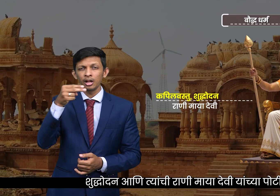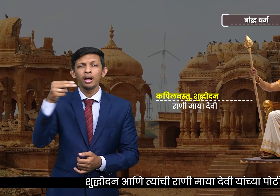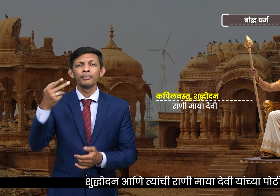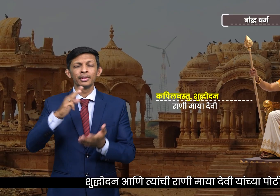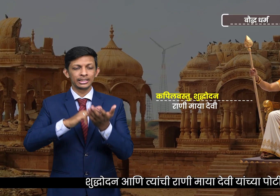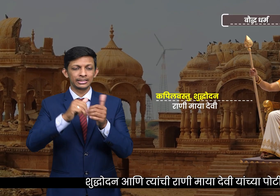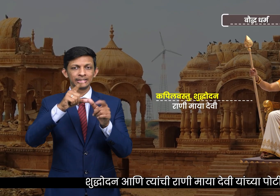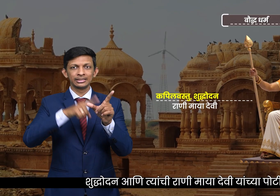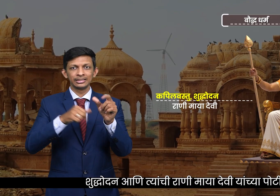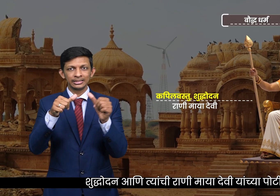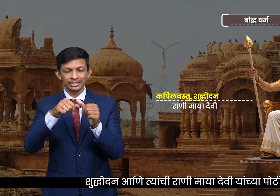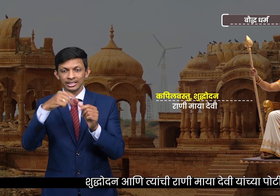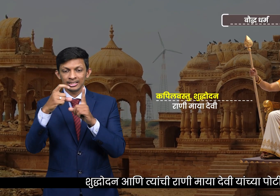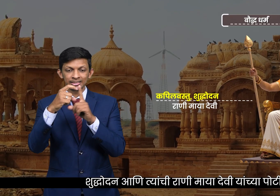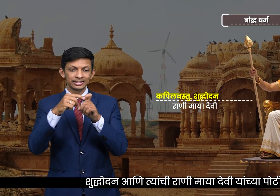पोटी झाला.